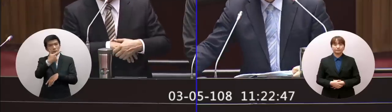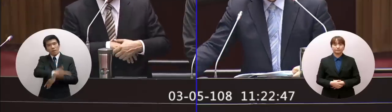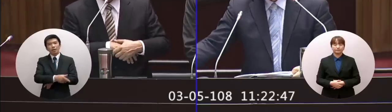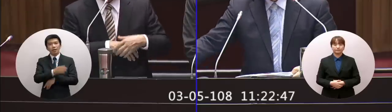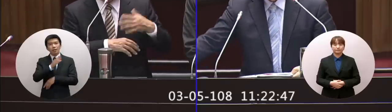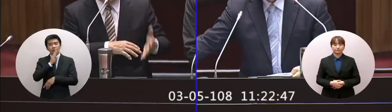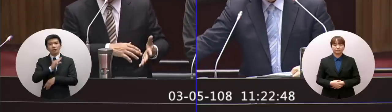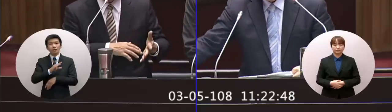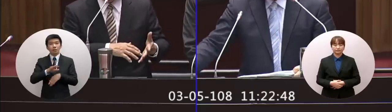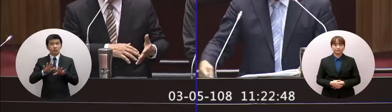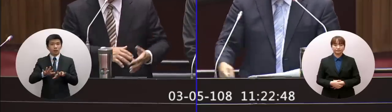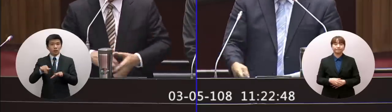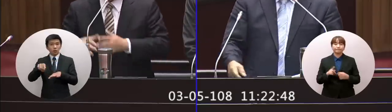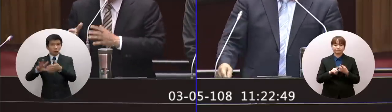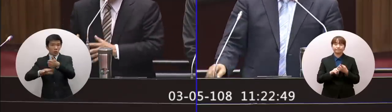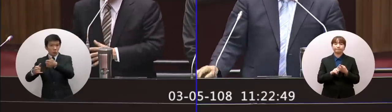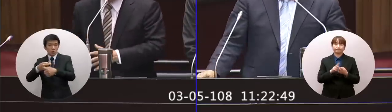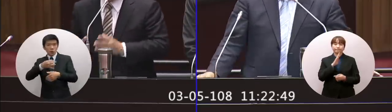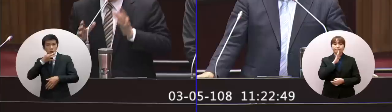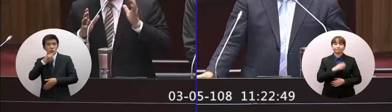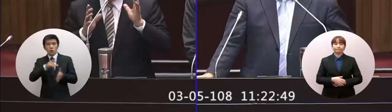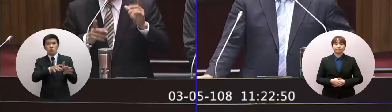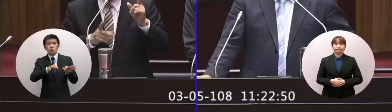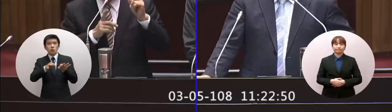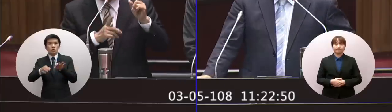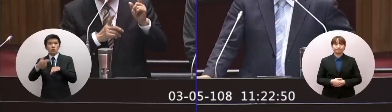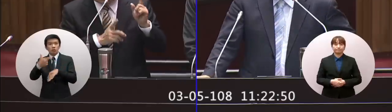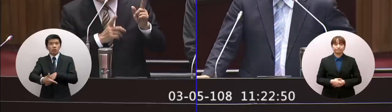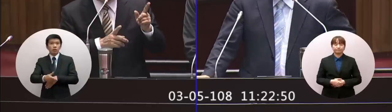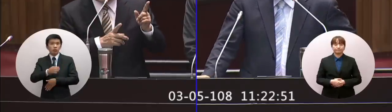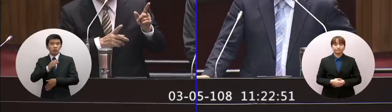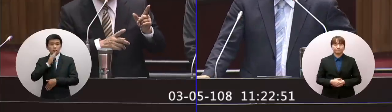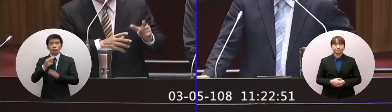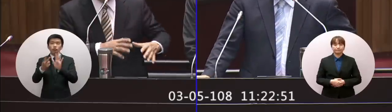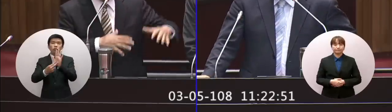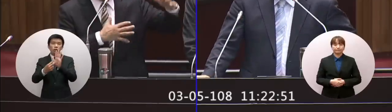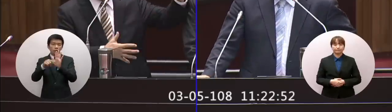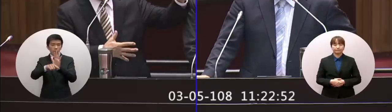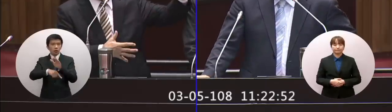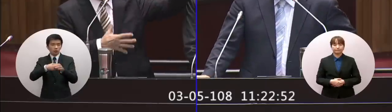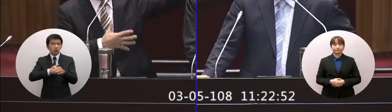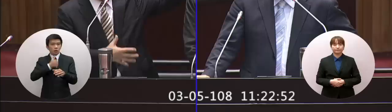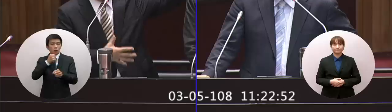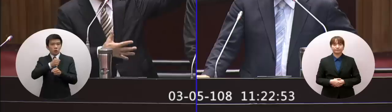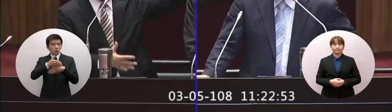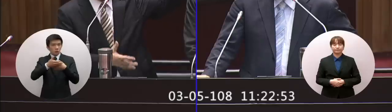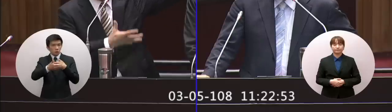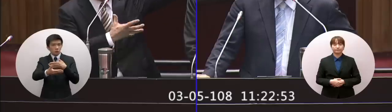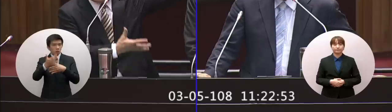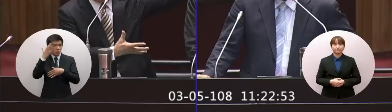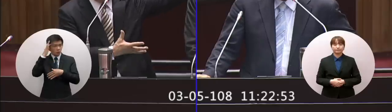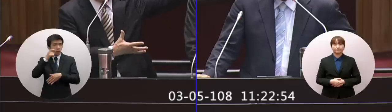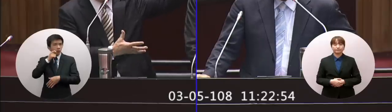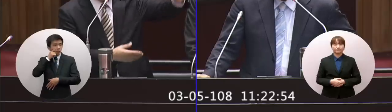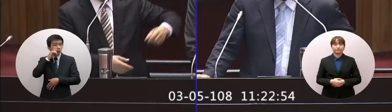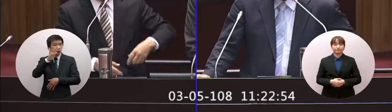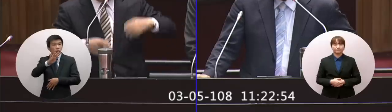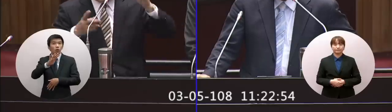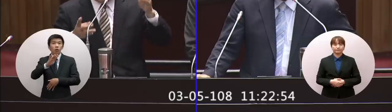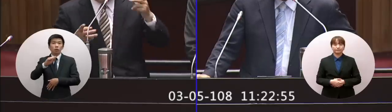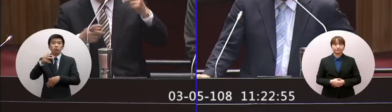以你现在是在担心这个。 对， 我觉得那也是因为事实上的困难，一方面原住民很多土地在山里